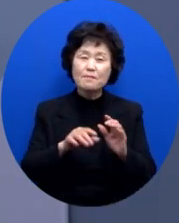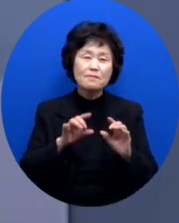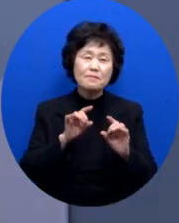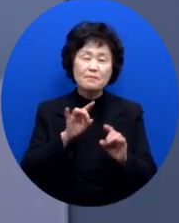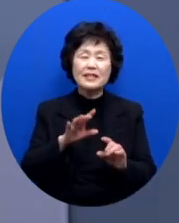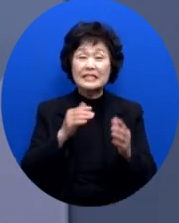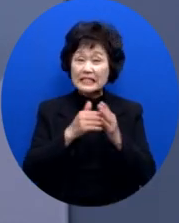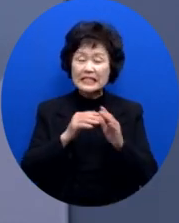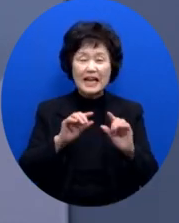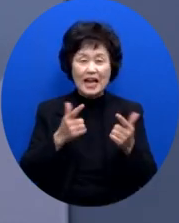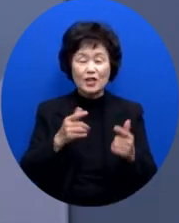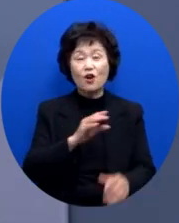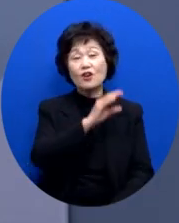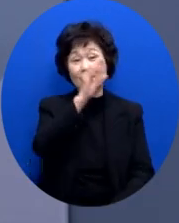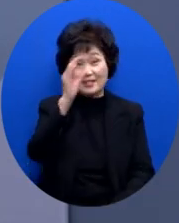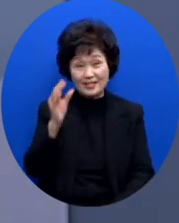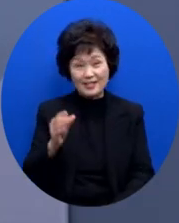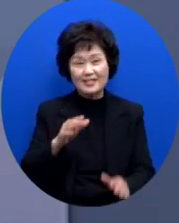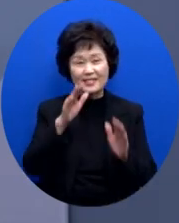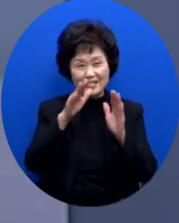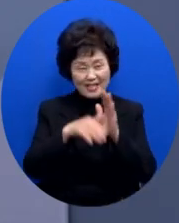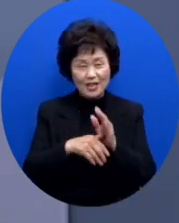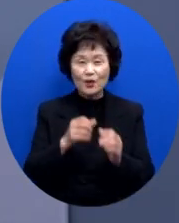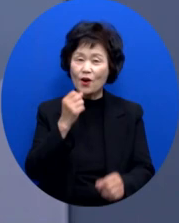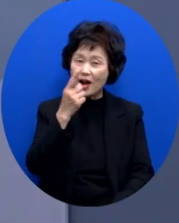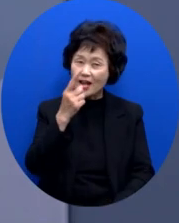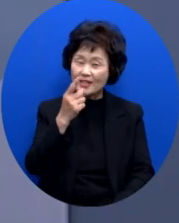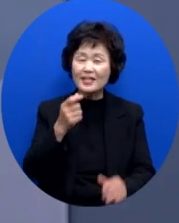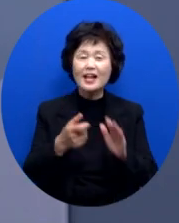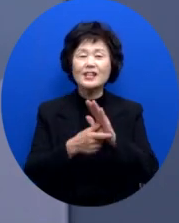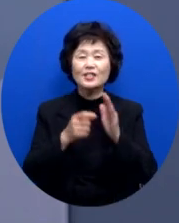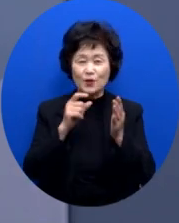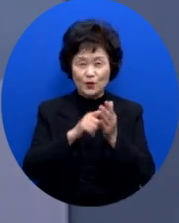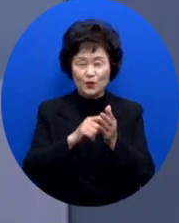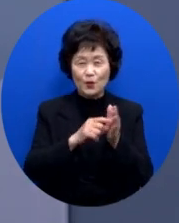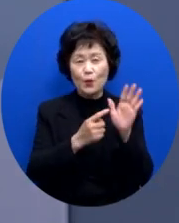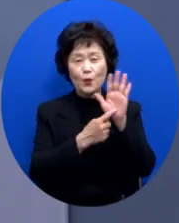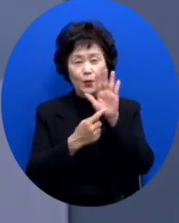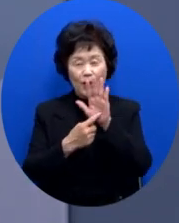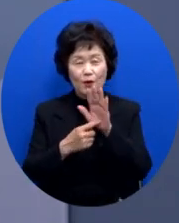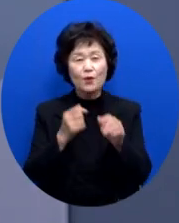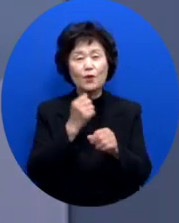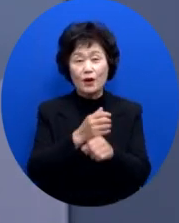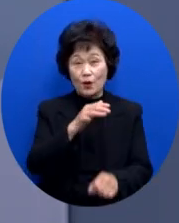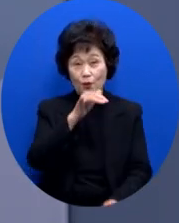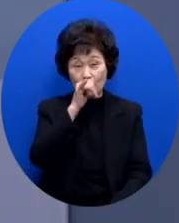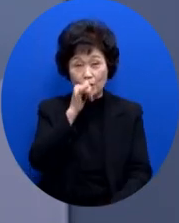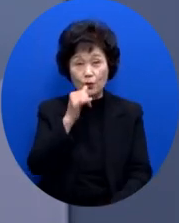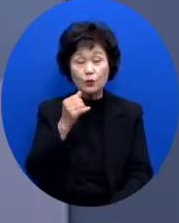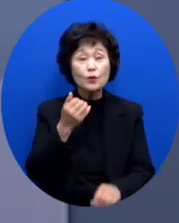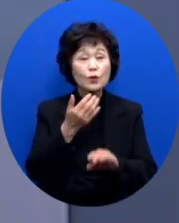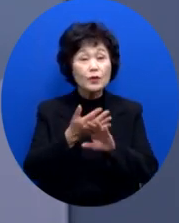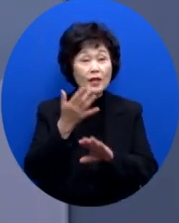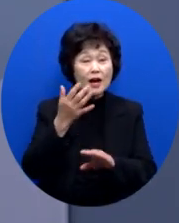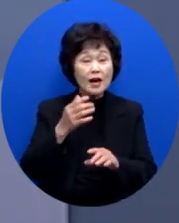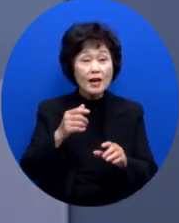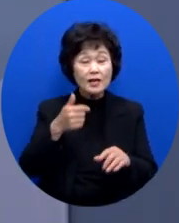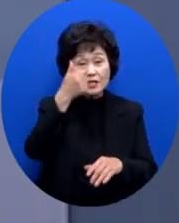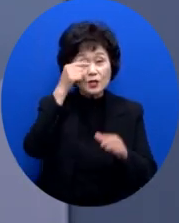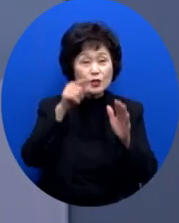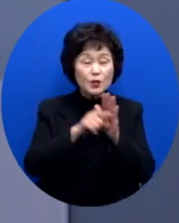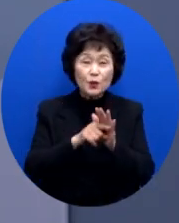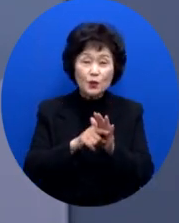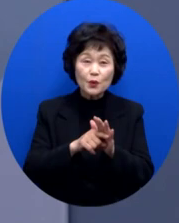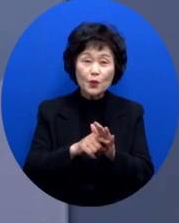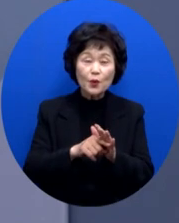성탄절, 그때도 또한달 동안 또이 성탄절 배너를 하고 있고, 또 주변에 다른 기독교 연합회에서도 저희한테 문의가